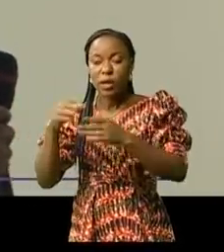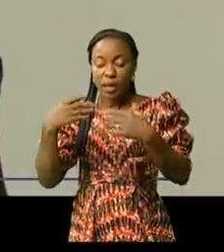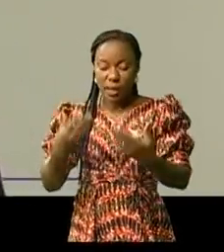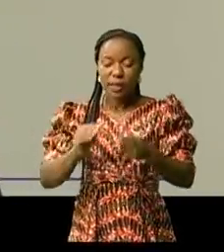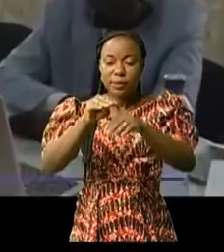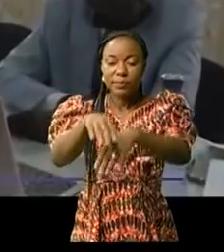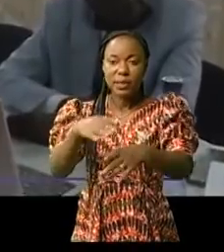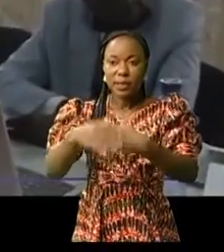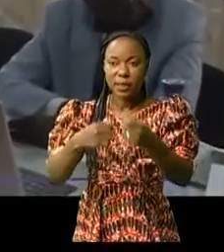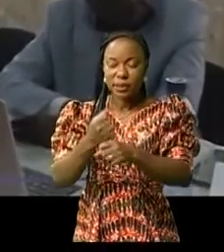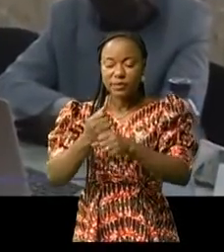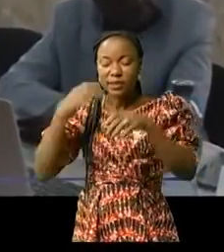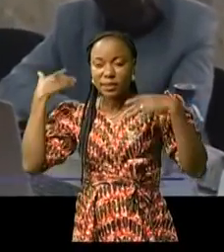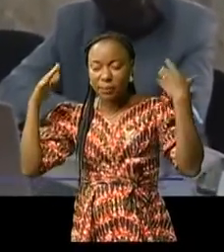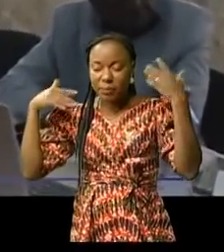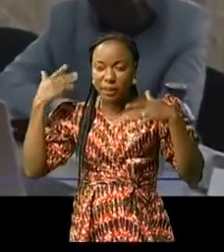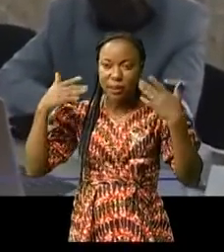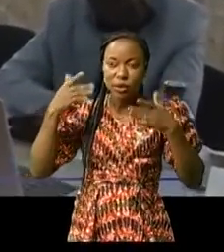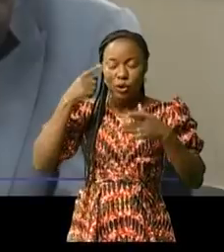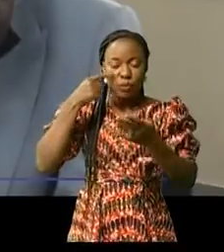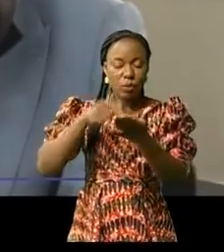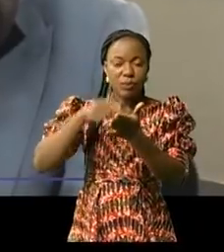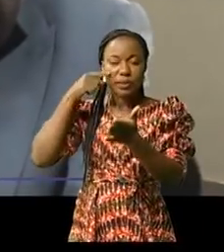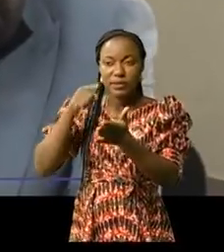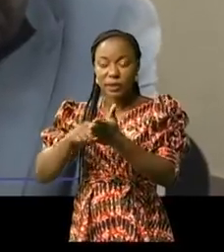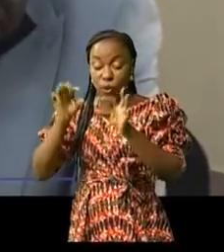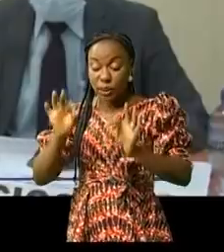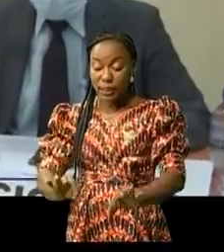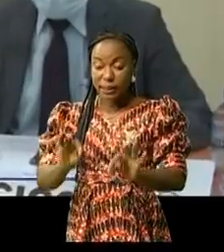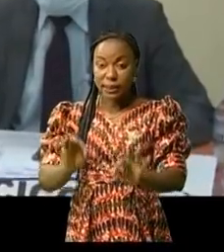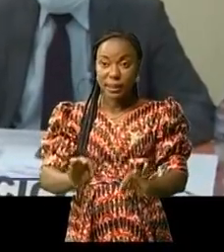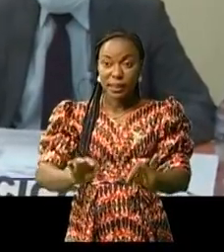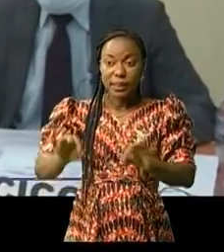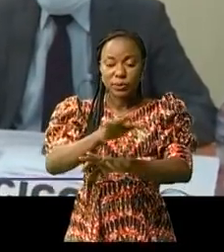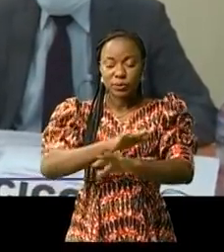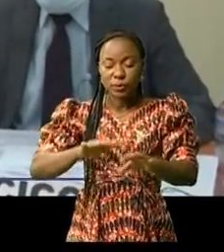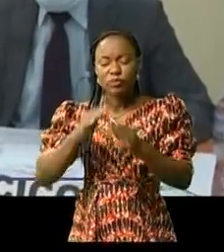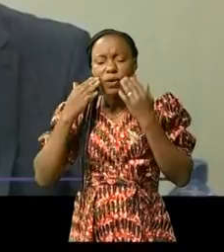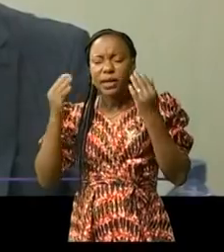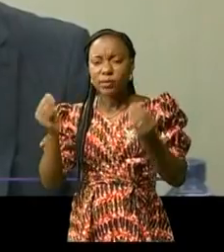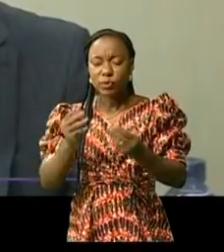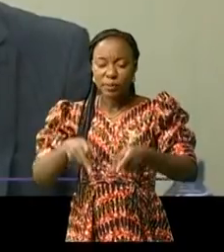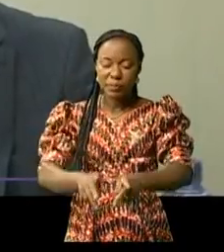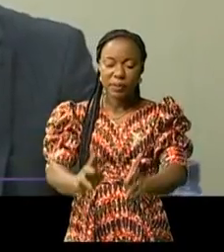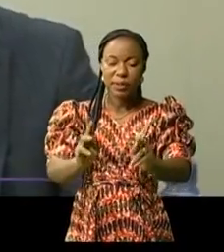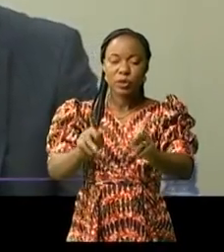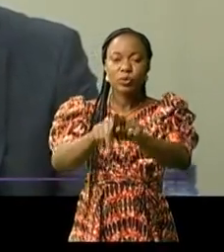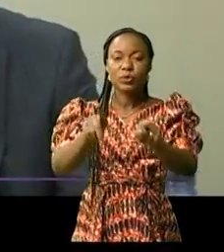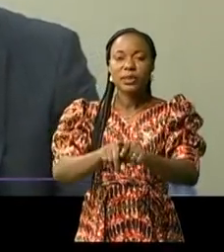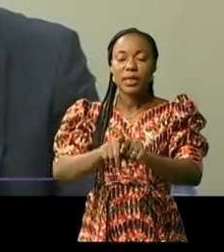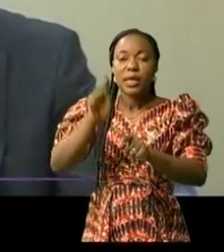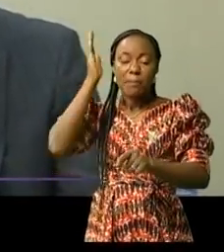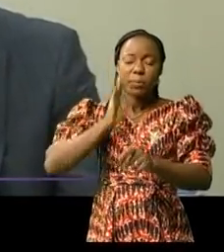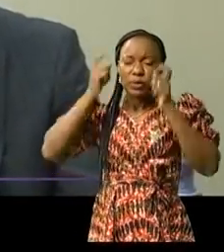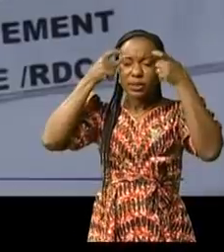mais on exergue les applications pratiques de l'observation de la terre sur les terrains cela pour permettre aussi la prise de bonnes décisions